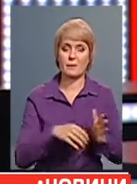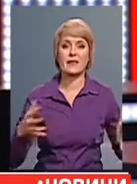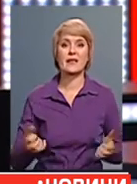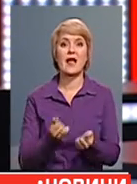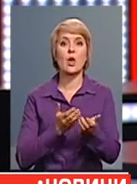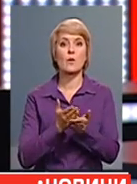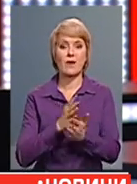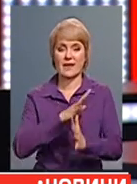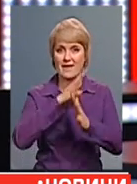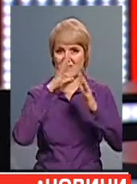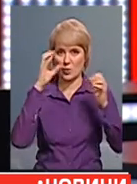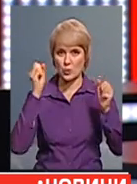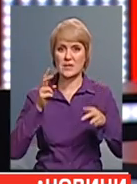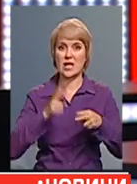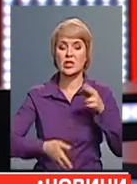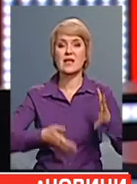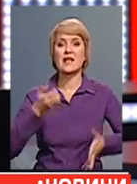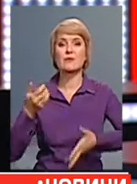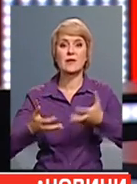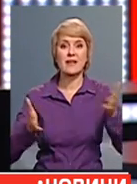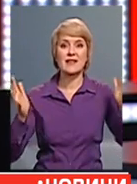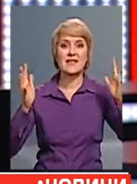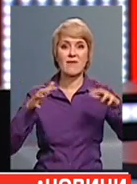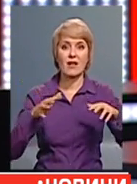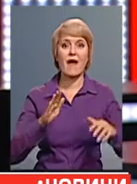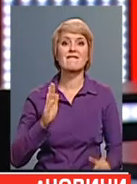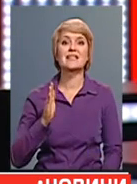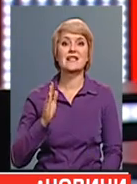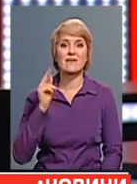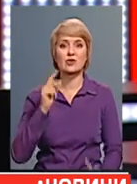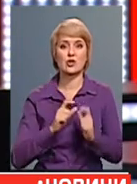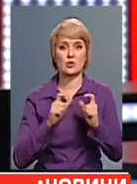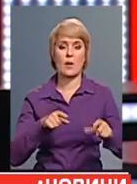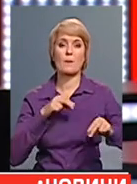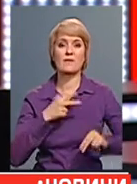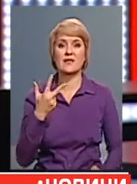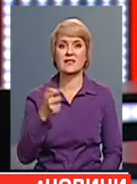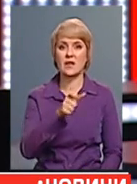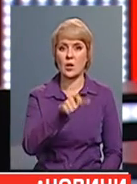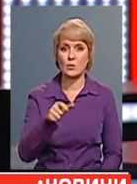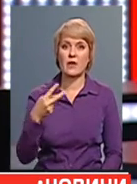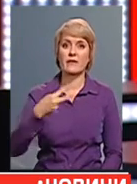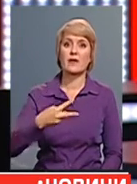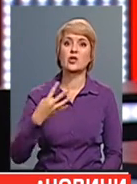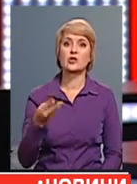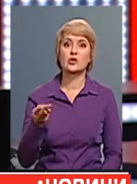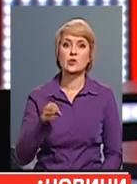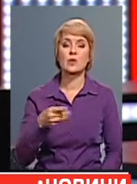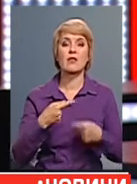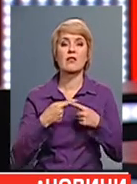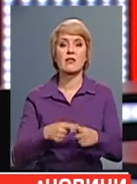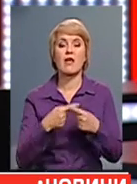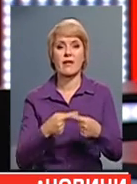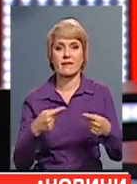Рятувальники вночі закінчили розбирати завали у Васильківській школі. На місці працювали близько 300 людей та 24 одиниці техніки,